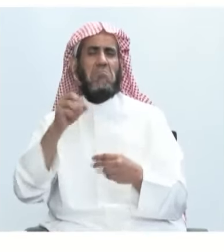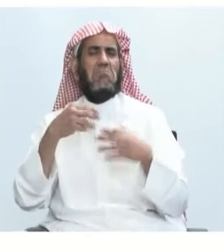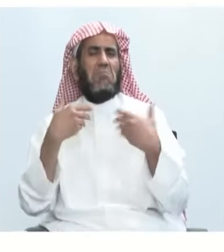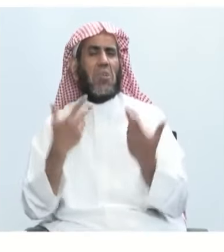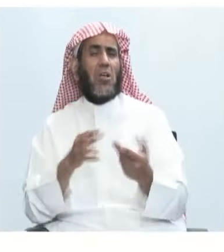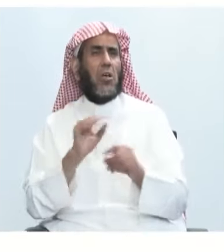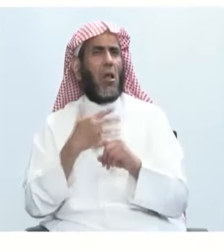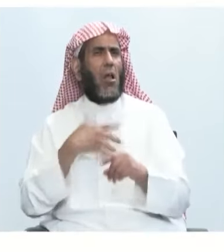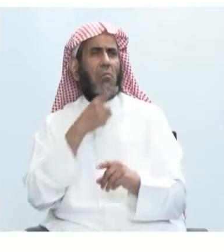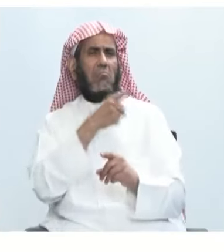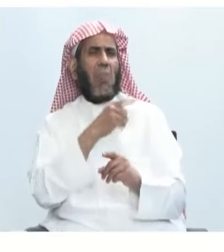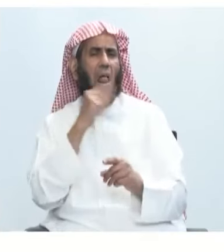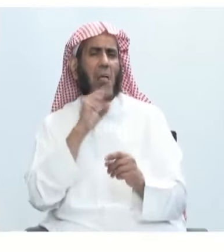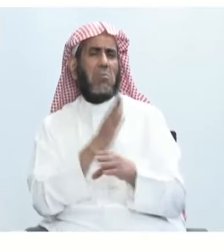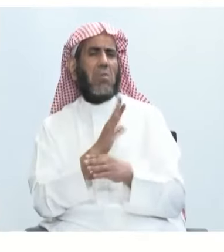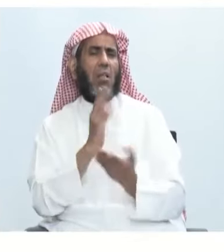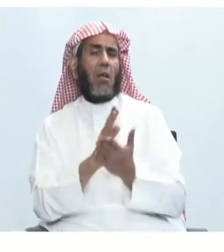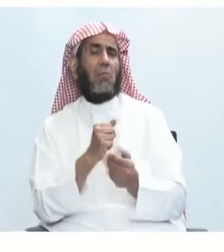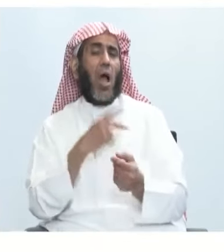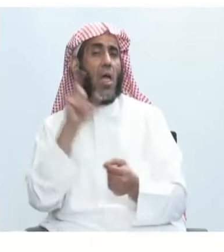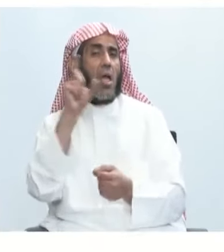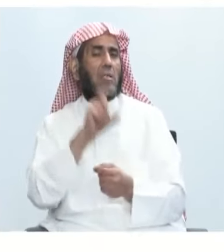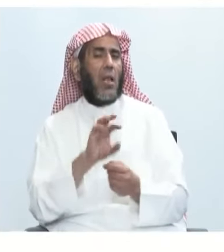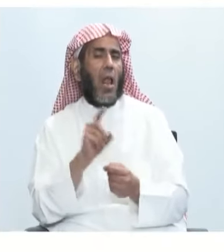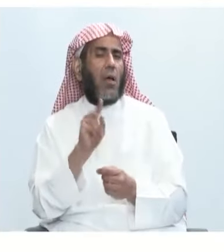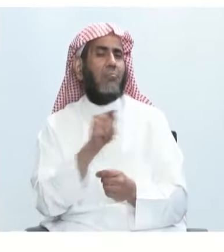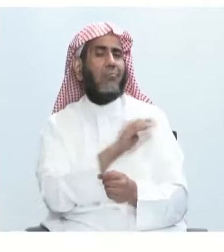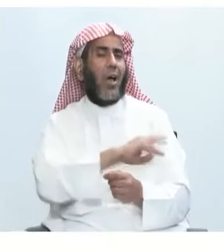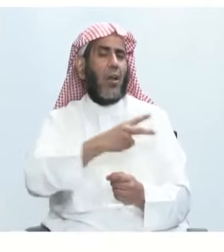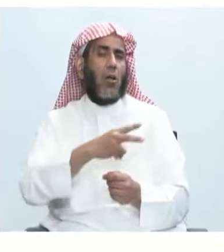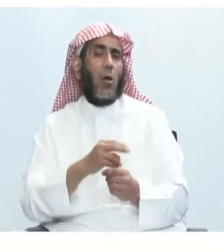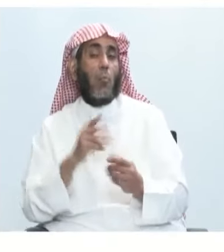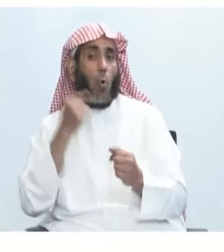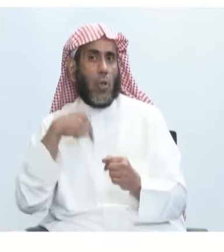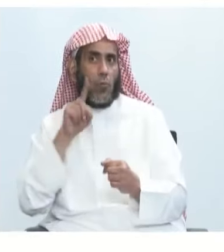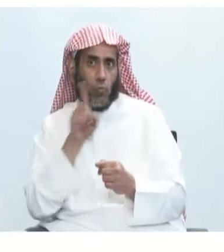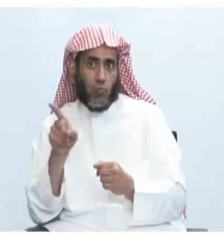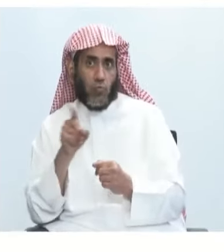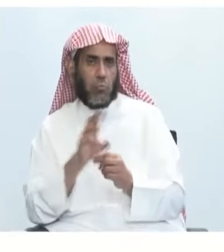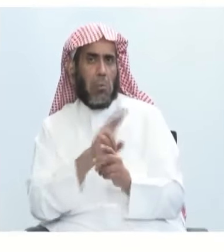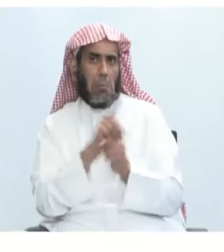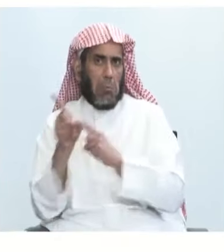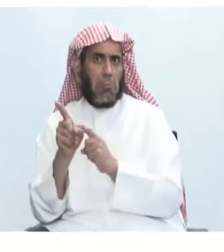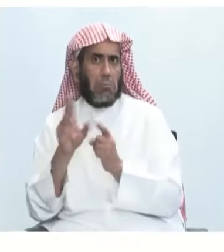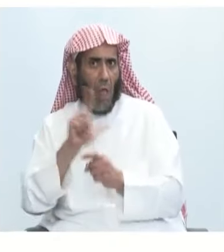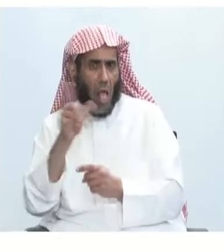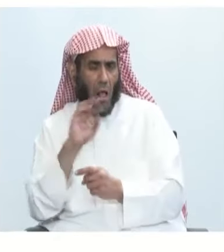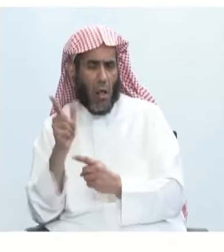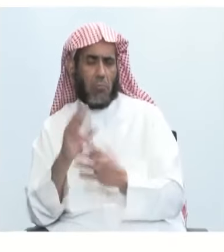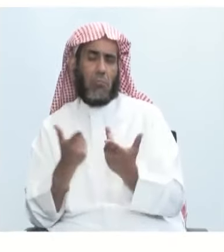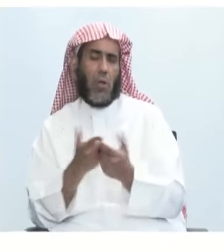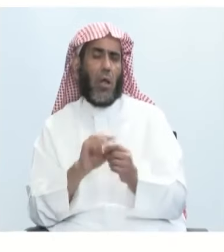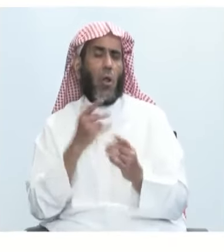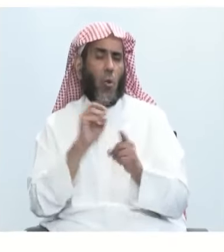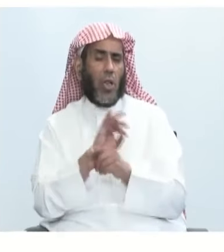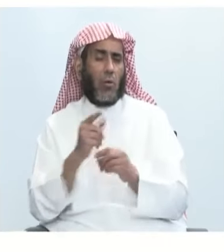فشعرت انه لم يصدقك او لم يقتنع فاخذ يسال عنها غيرك بحضورك يسال غيرك بحضورك اري